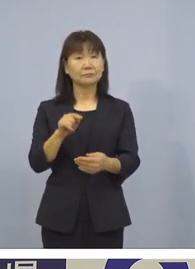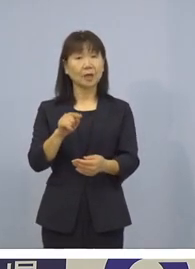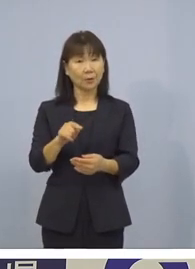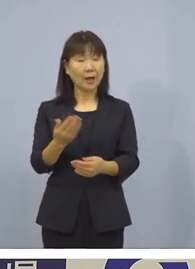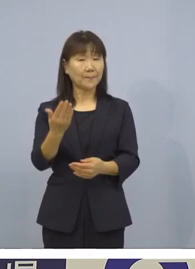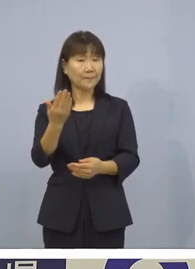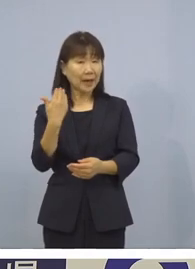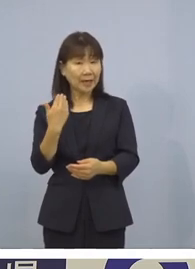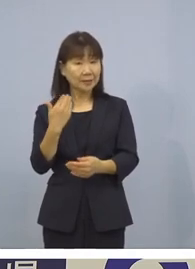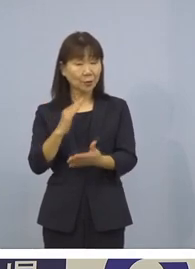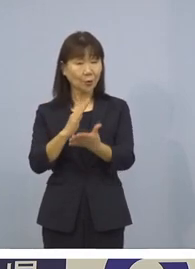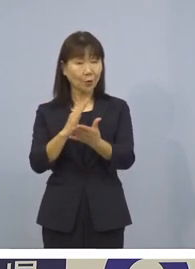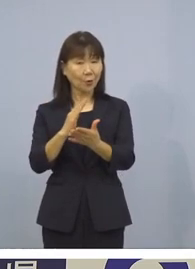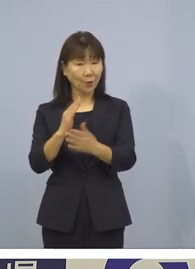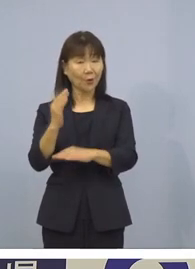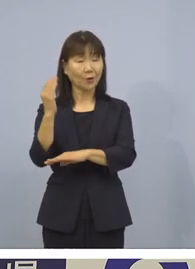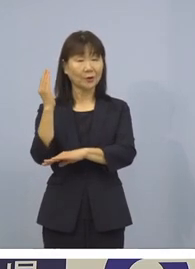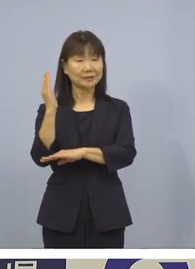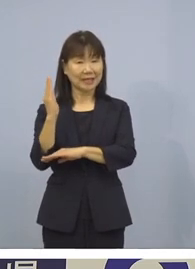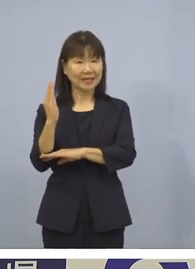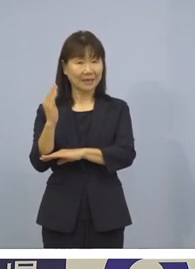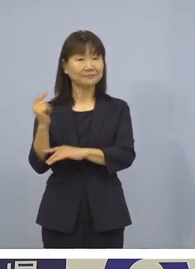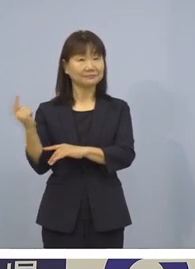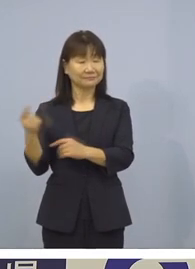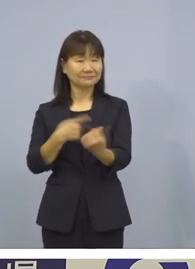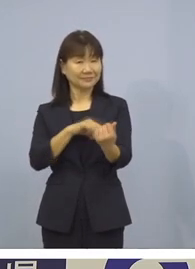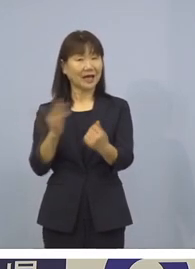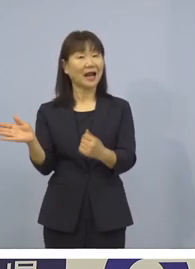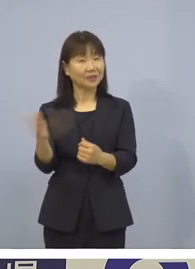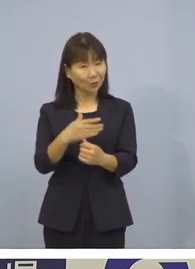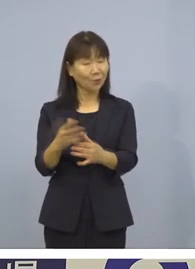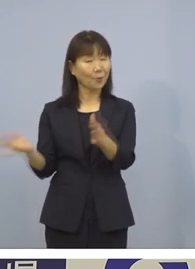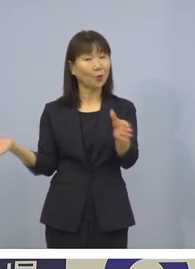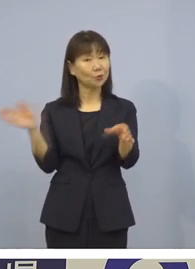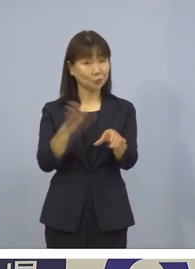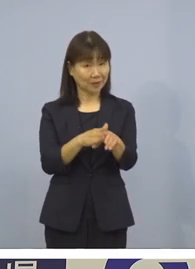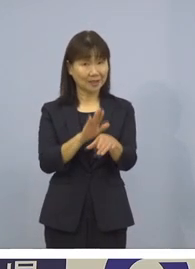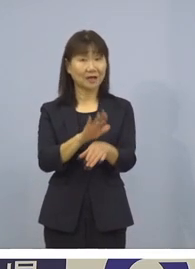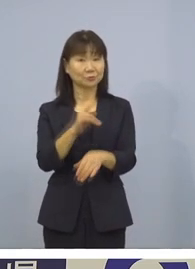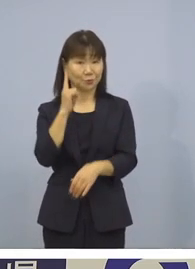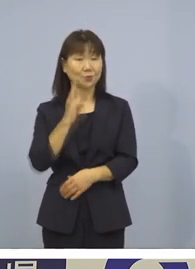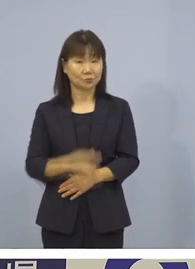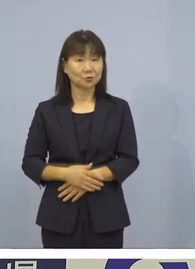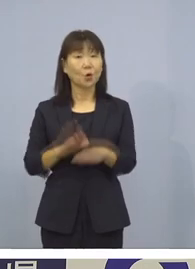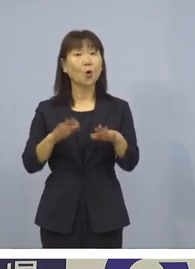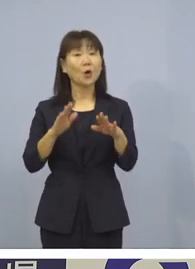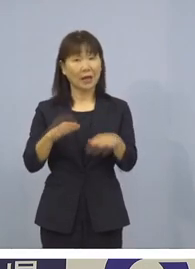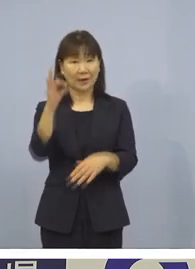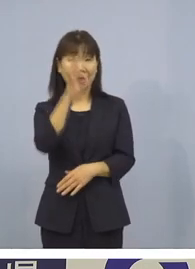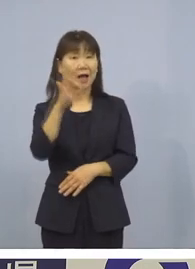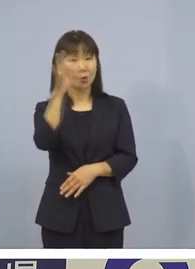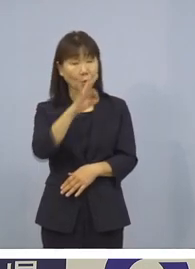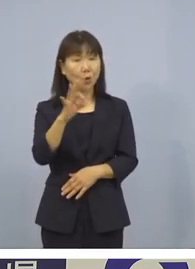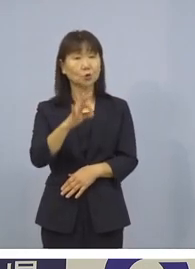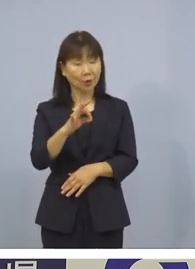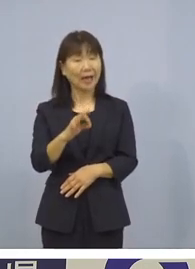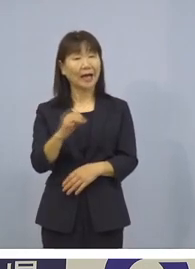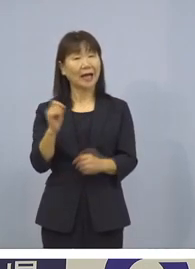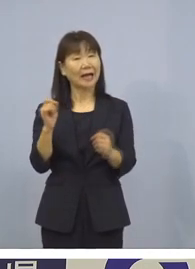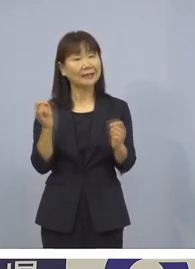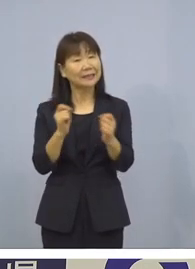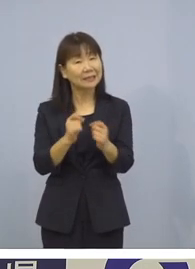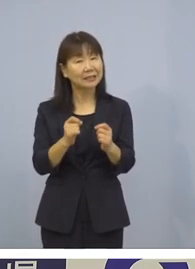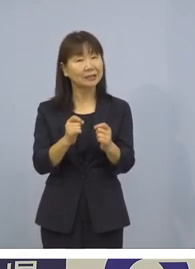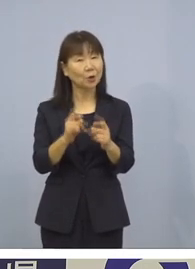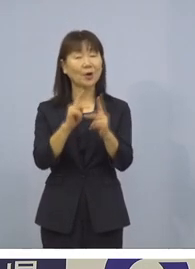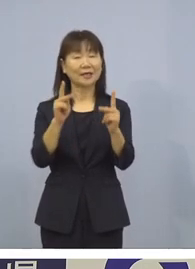部分の継続ももちろん含まれていると思うんですよね。で、今回でいうと、まあ観光とか喫緊の課題にかなり力